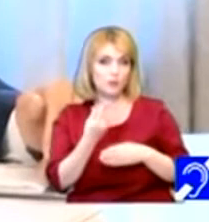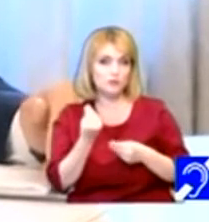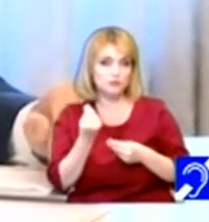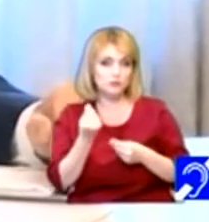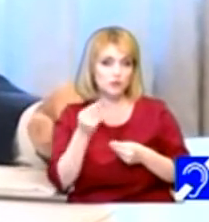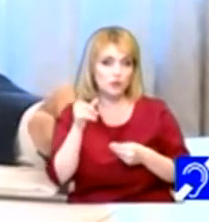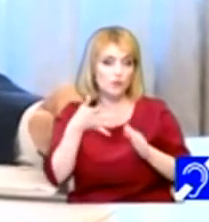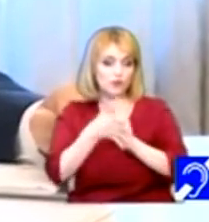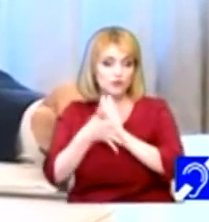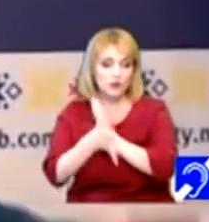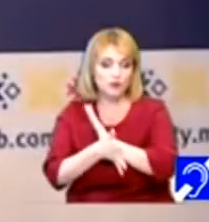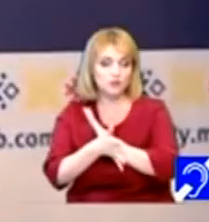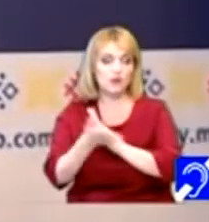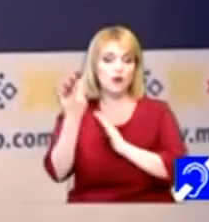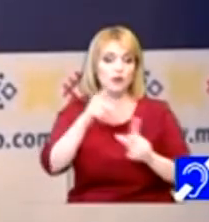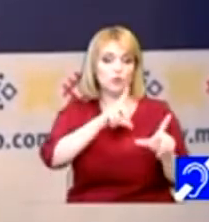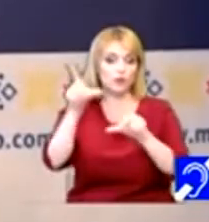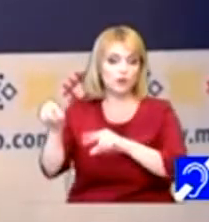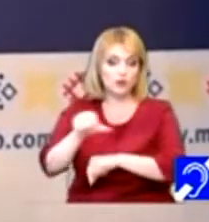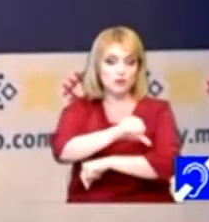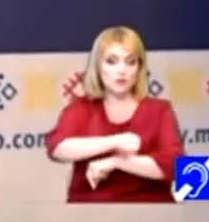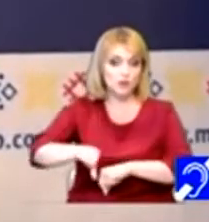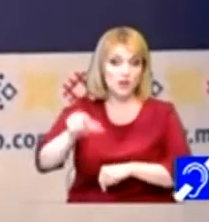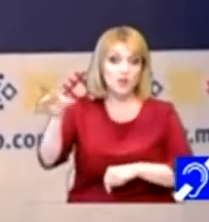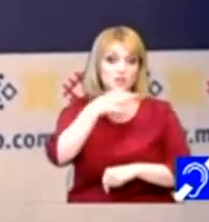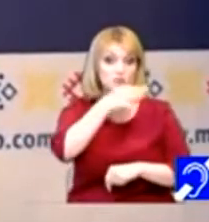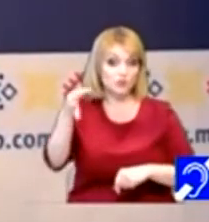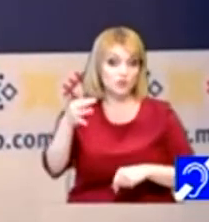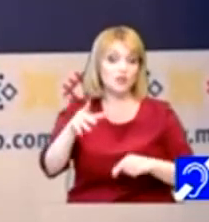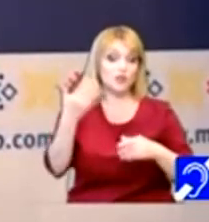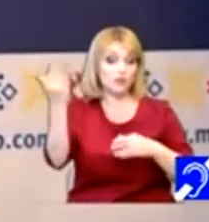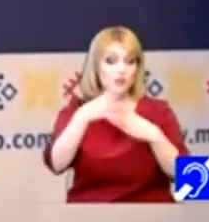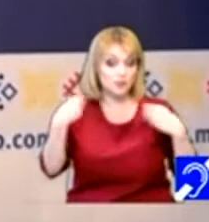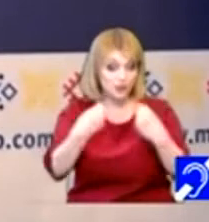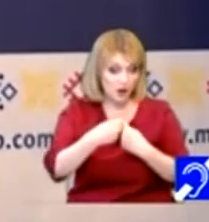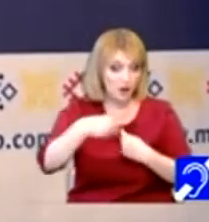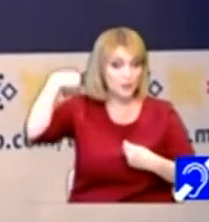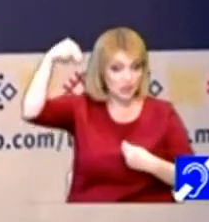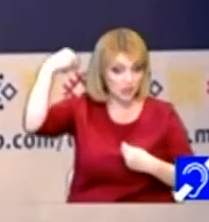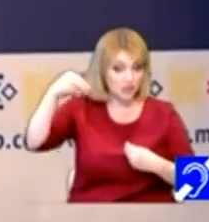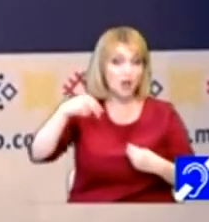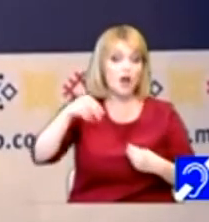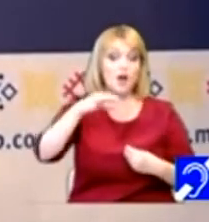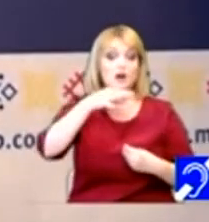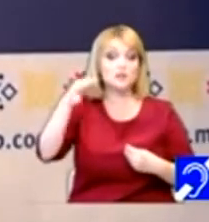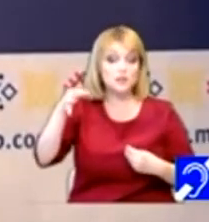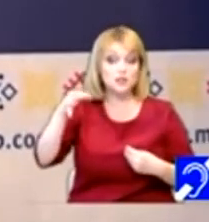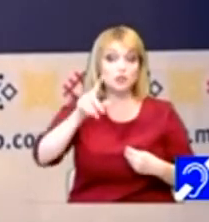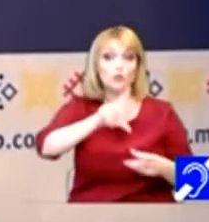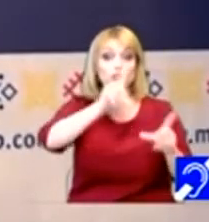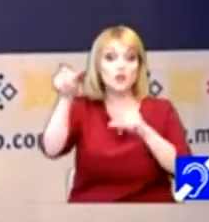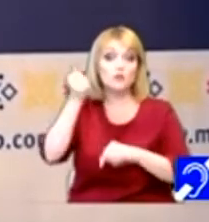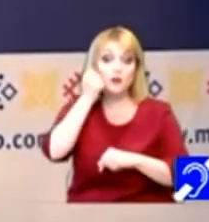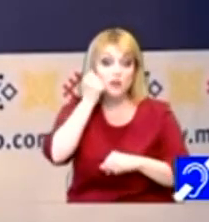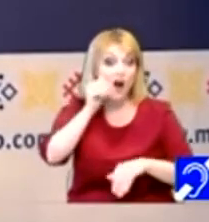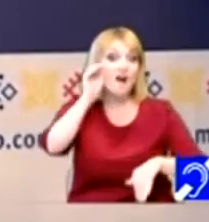făcut publice părerile sale. Dodon cu gura lui a spus că familia îi pleacă la odihnă în Turcia, el chipurile o să meargă la Moscova și a dispărut din peisaj,